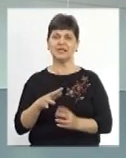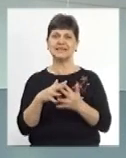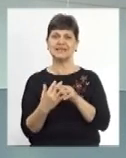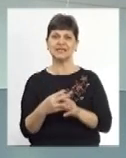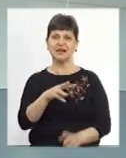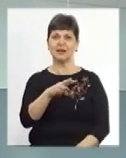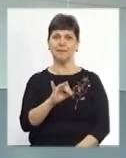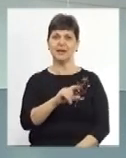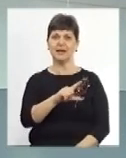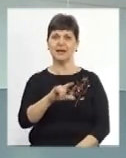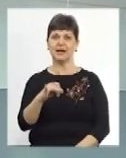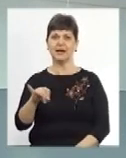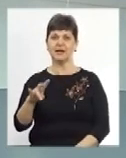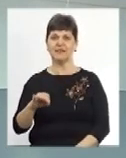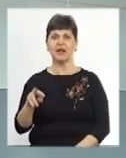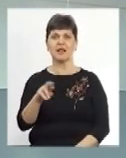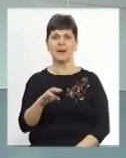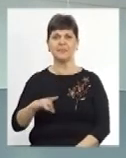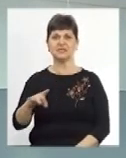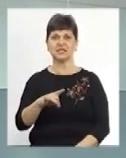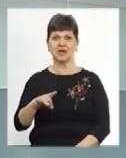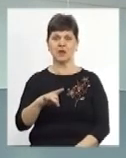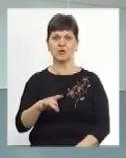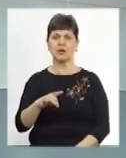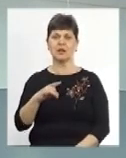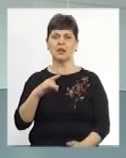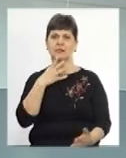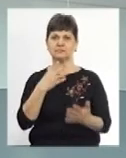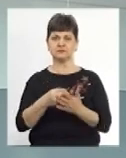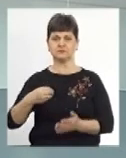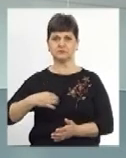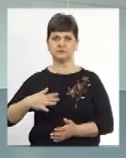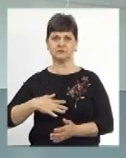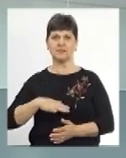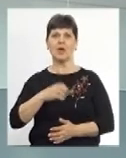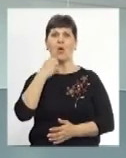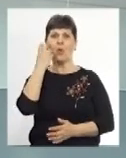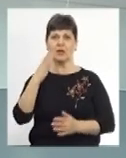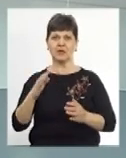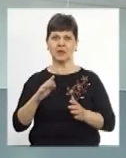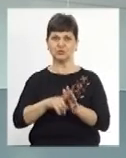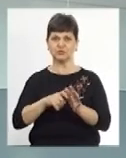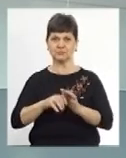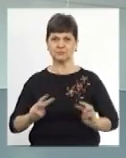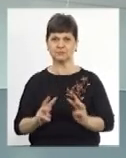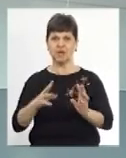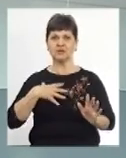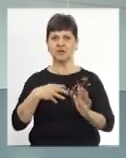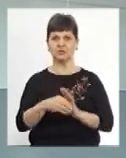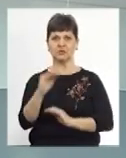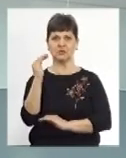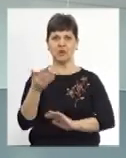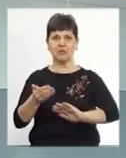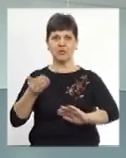У селі Михайлівка Ямпільського району на території одного з приватних домогосподарств під час спалювання сміття загинула дитина. За